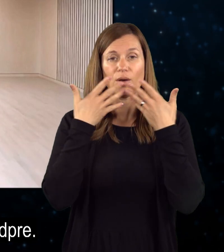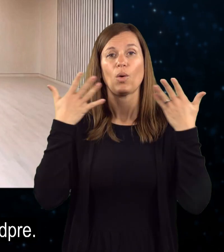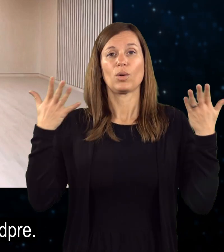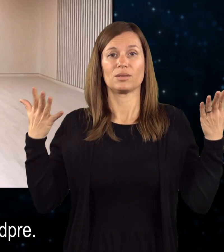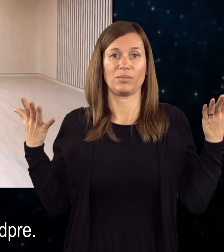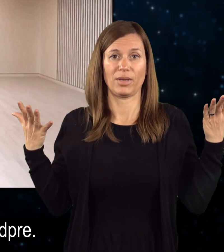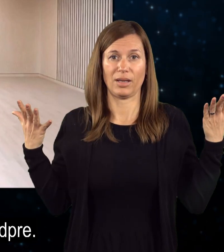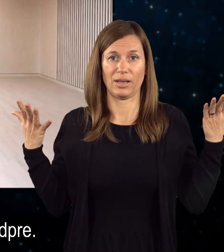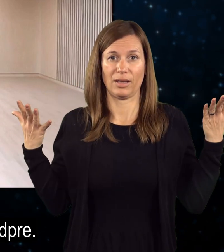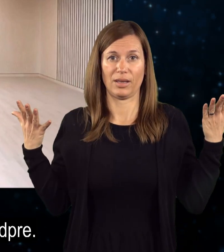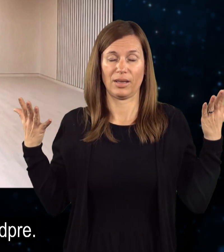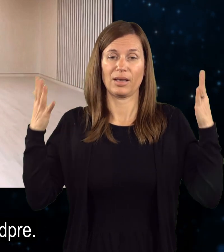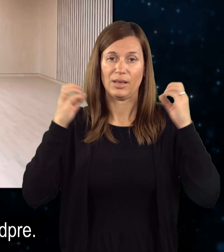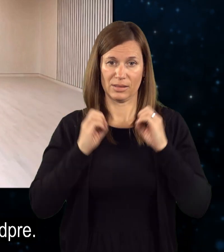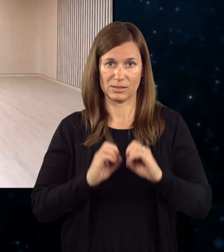odpre,